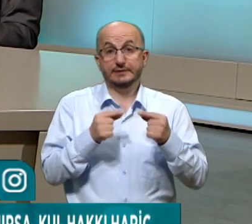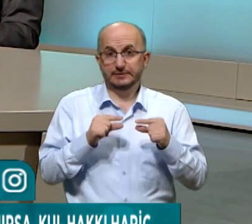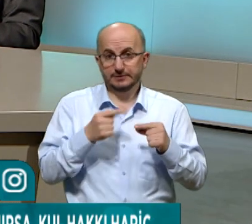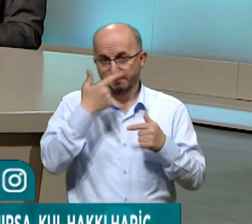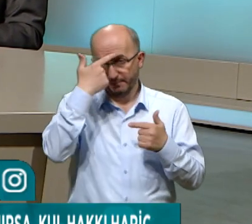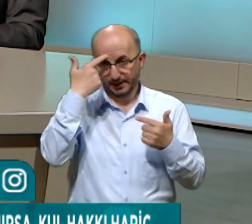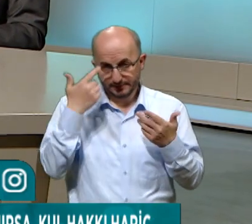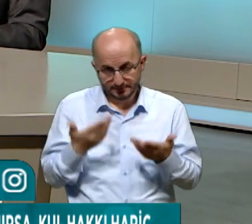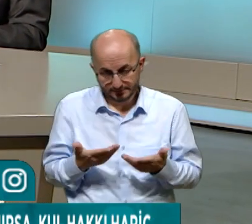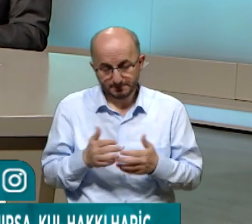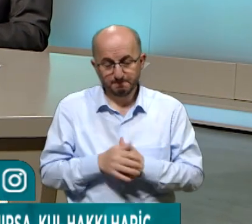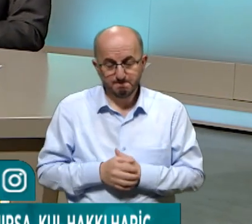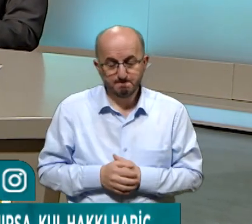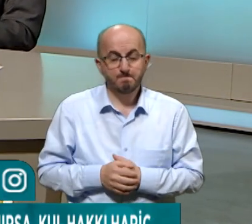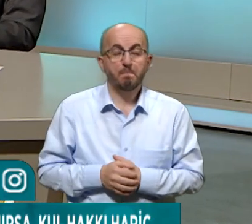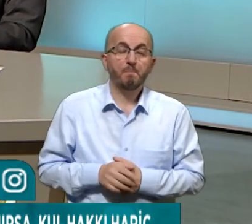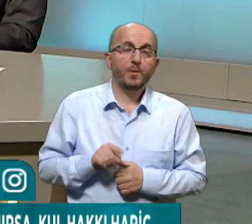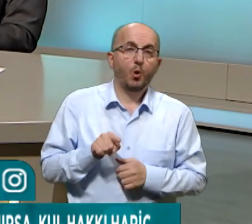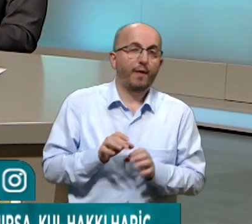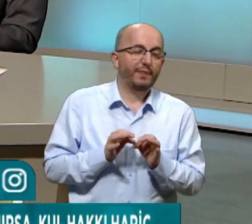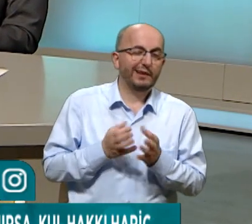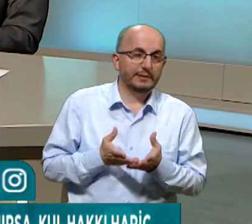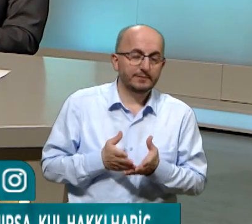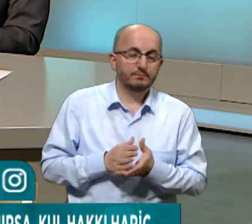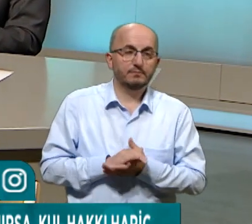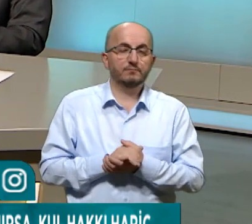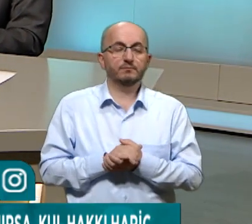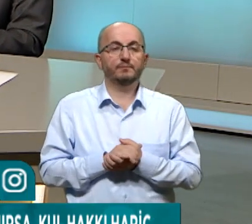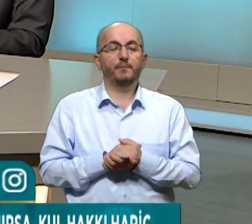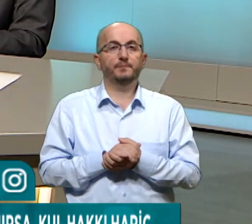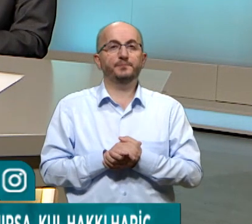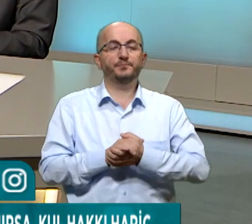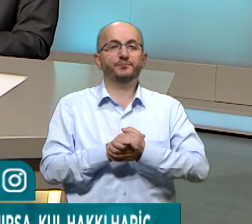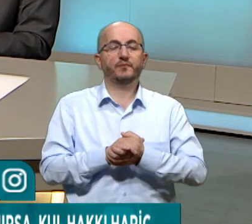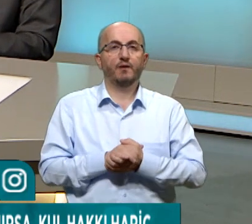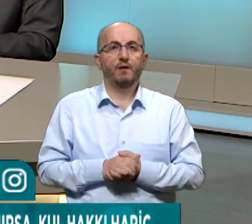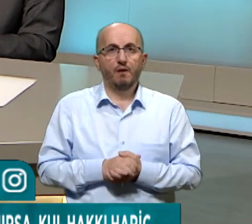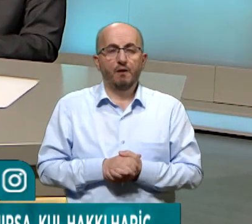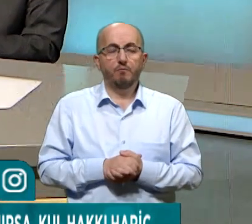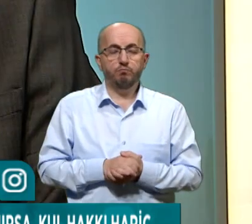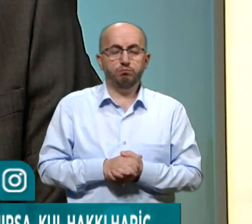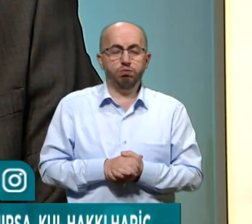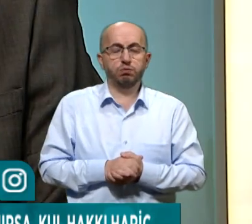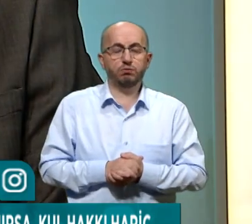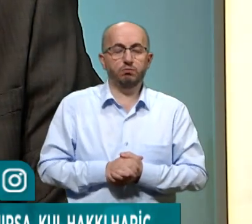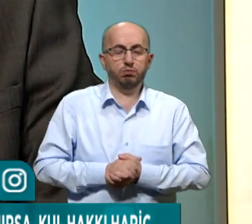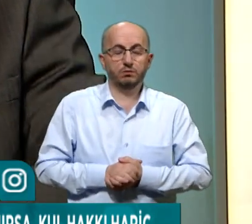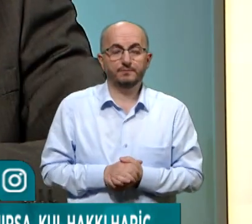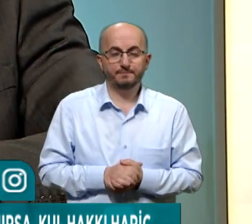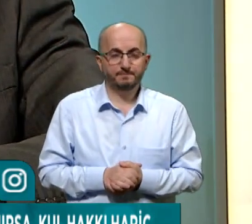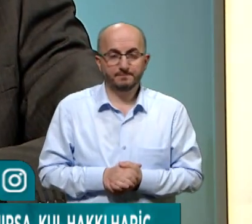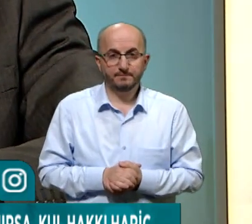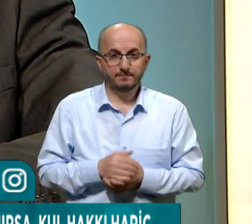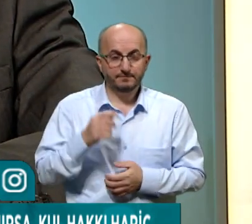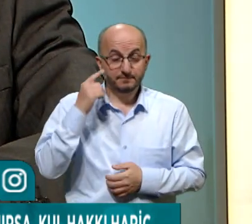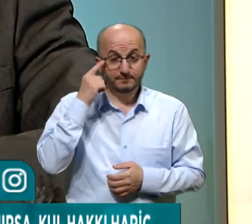bellidir ve o da nedir yoksa rolü şehidi kulembe Eller bu Elle